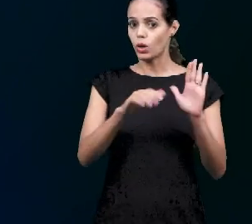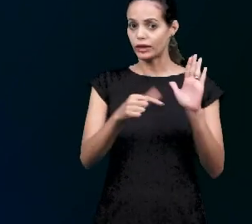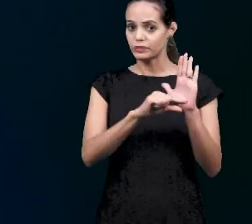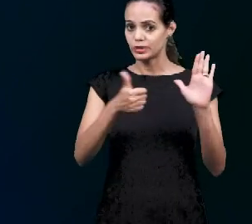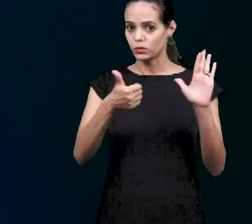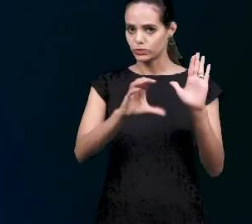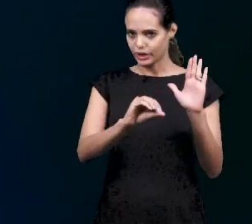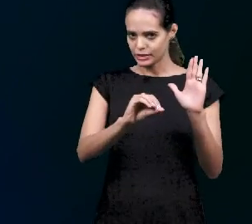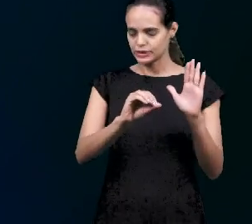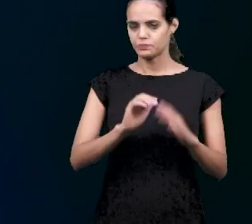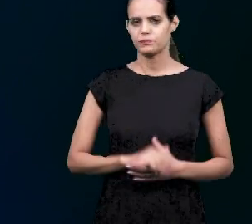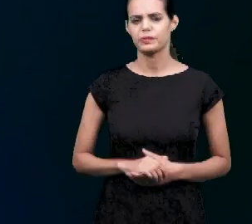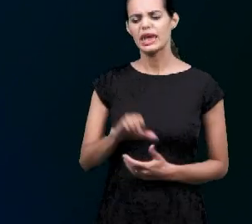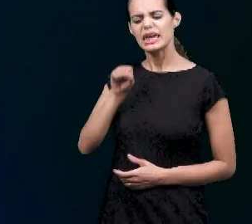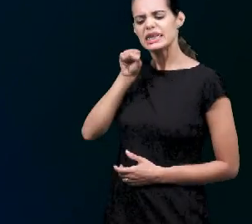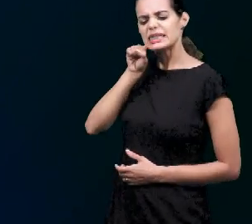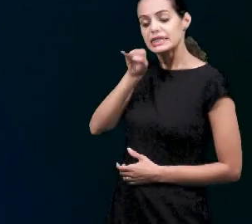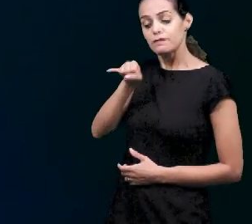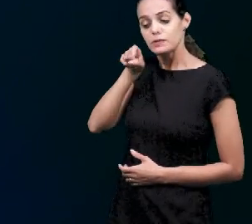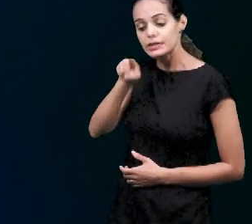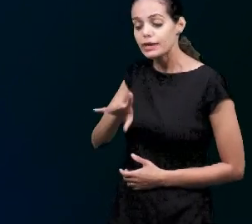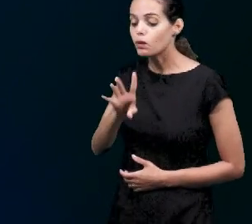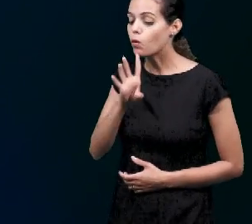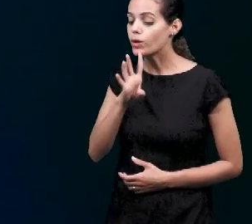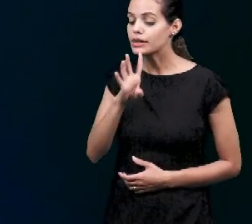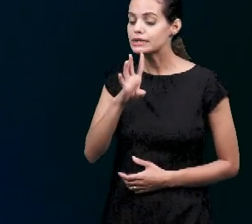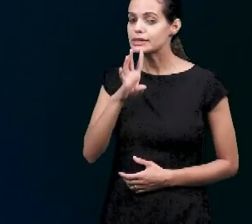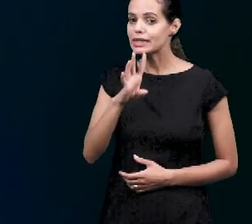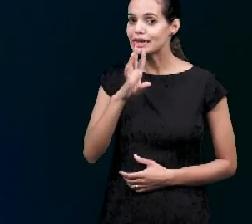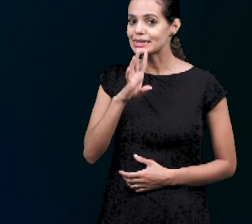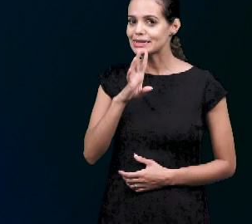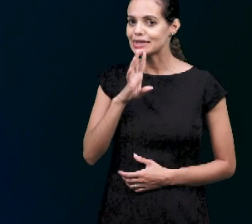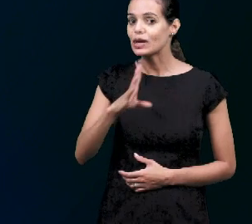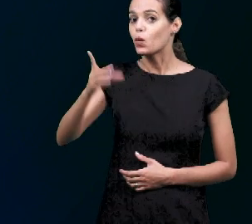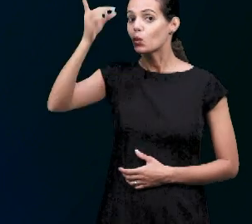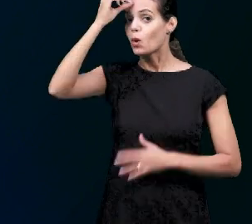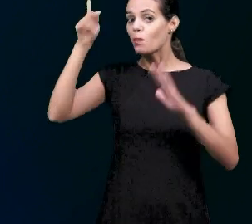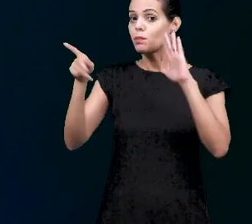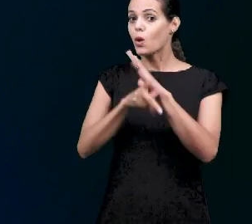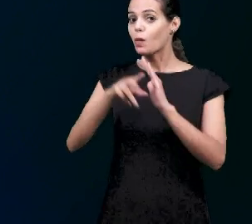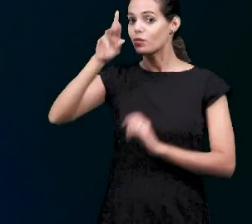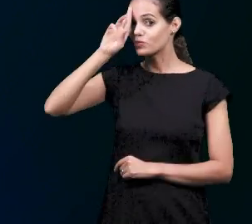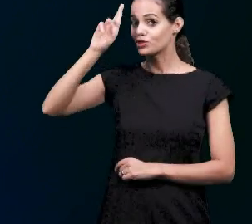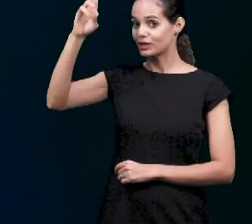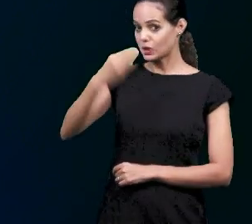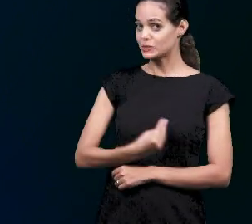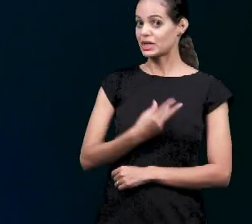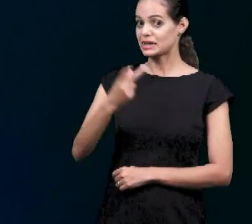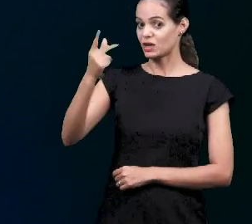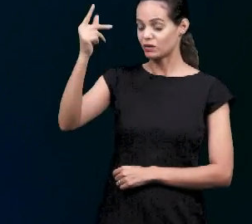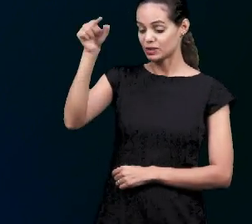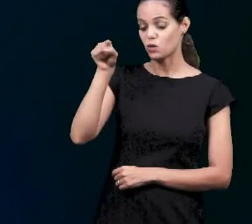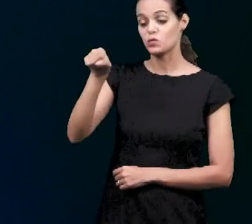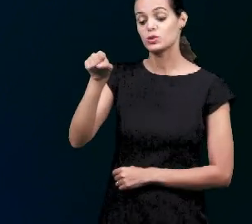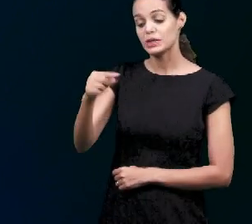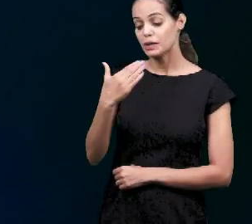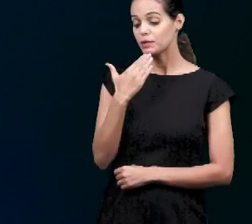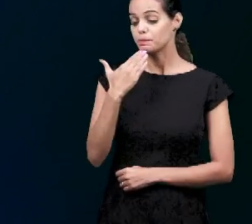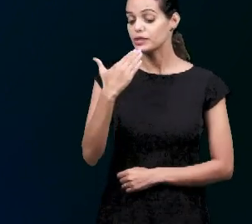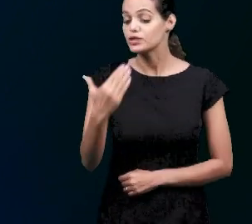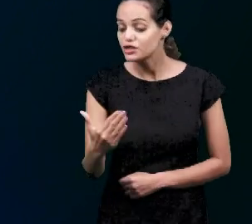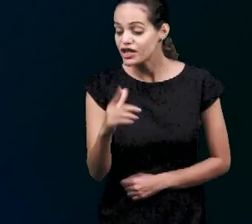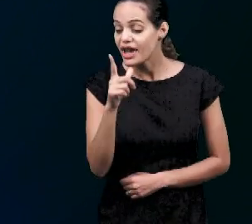les éléments sont le puits, l'eau et la cruche. La paix du Seigneur. La paix du Seigneur Jésus, mes frères, en réponse à la question 2 pour les